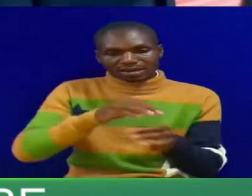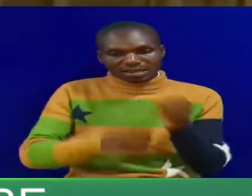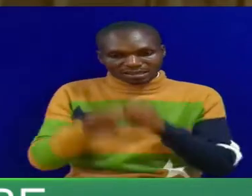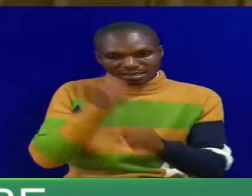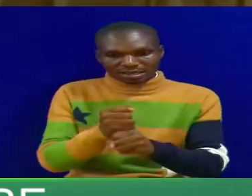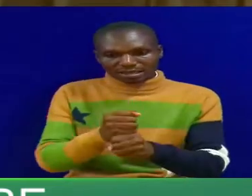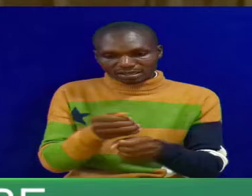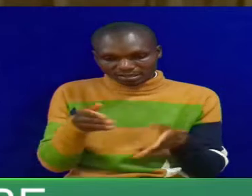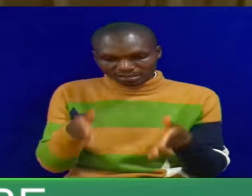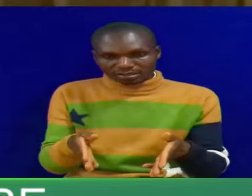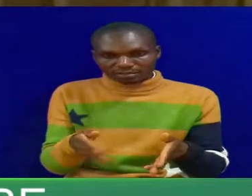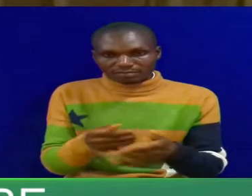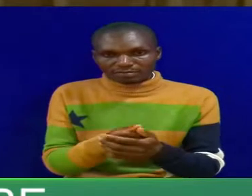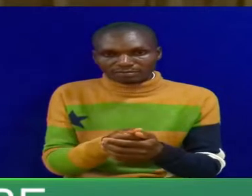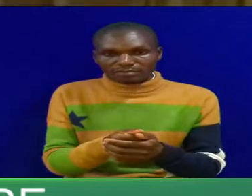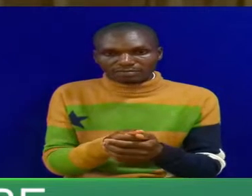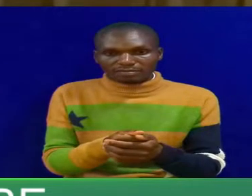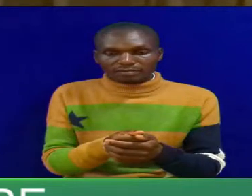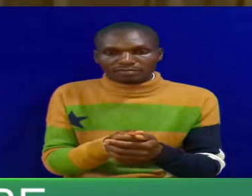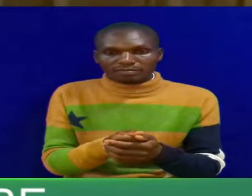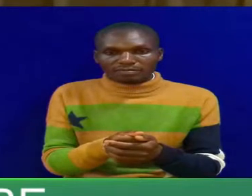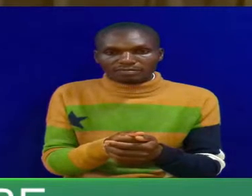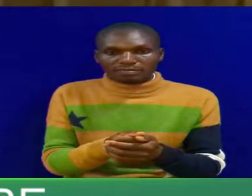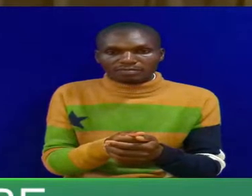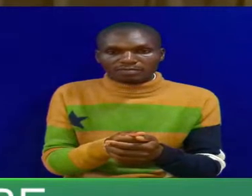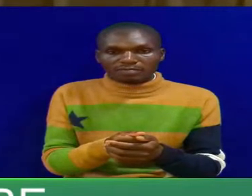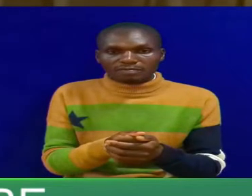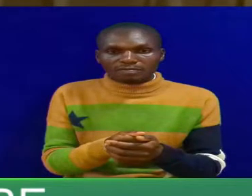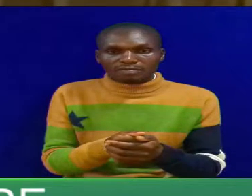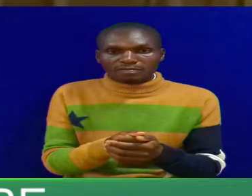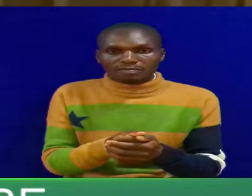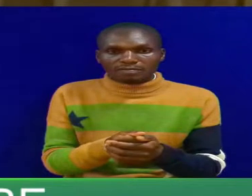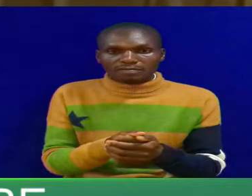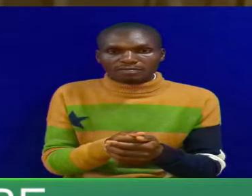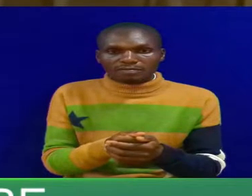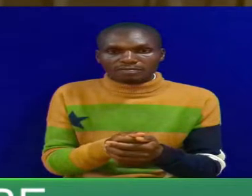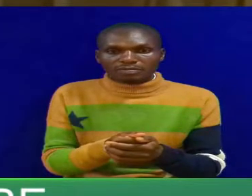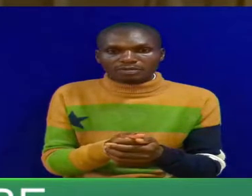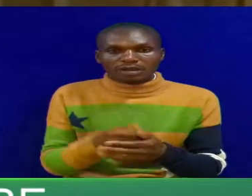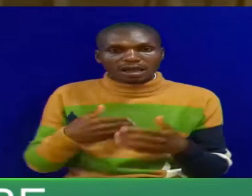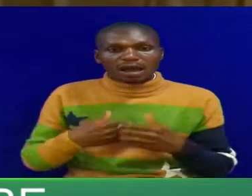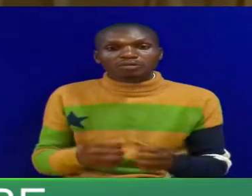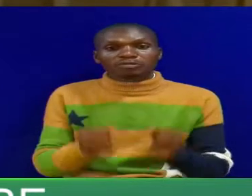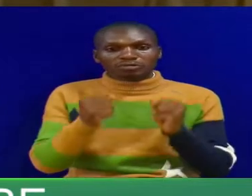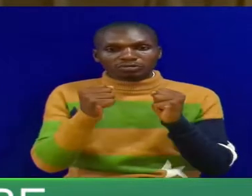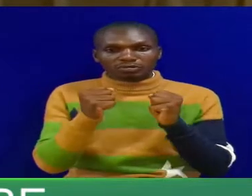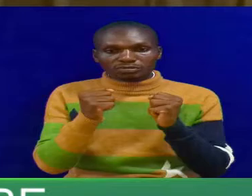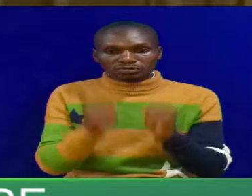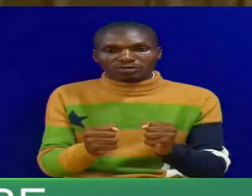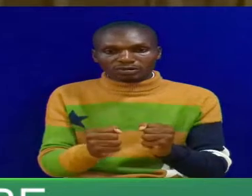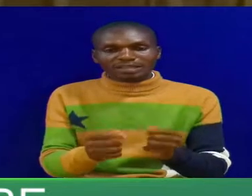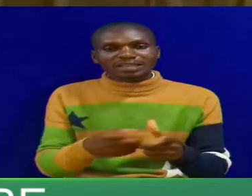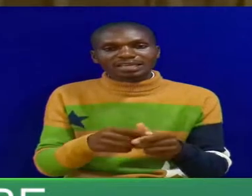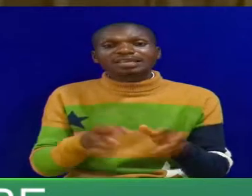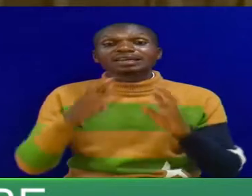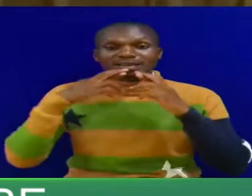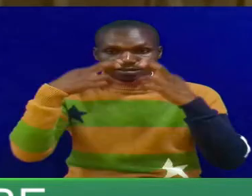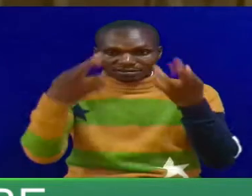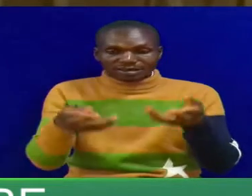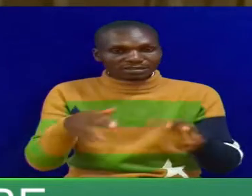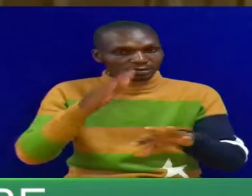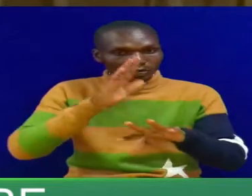oyoiga. Maoti ya mwenye haki ya na nguvu na ya naleta matokeo mazuri.